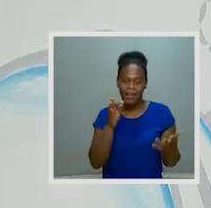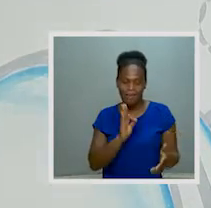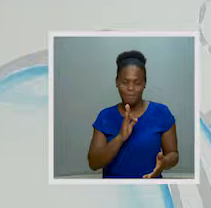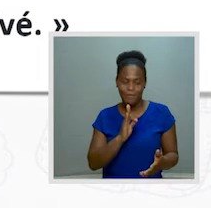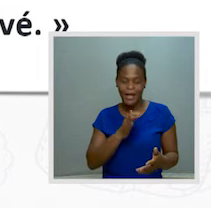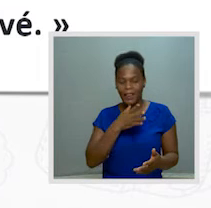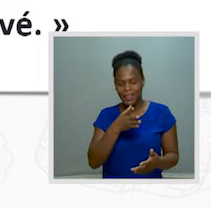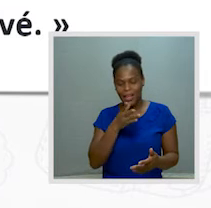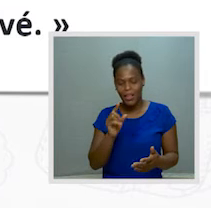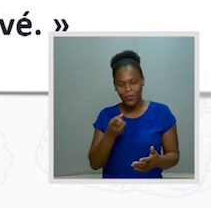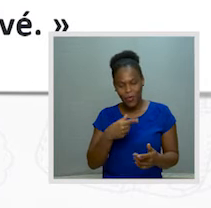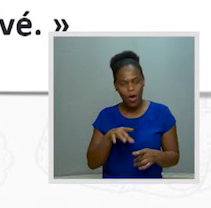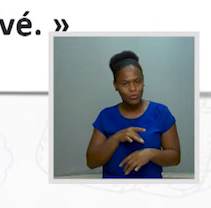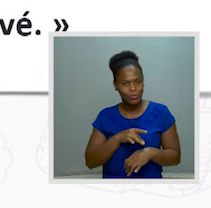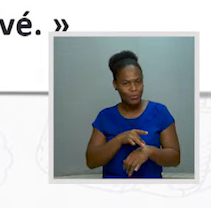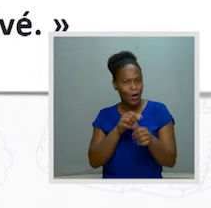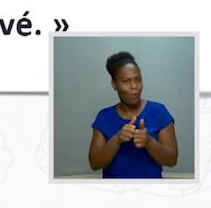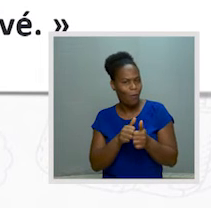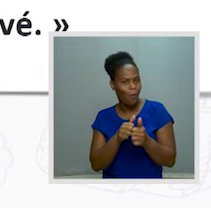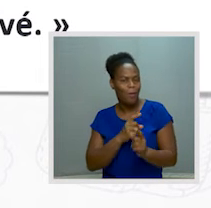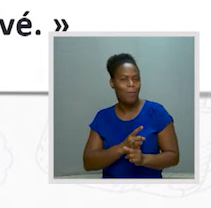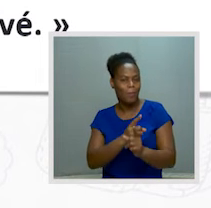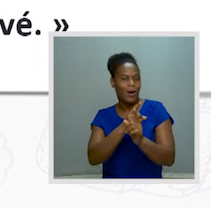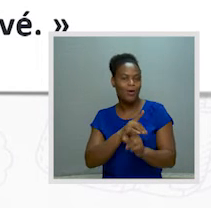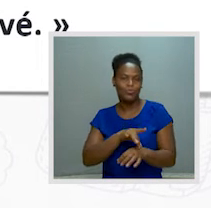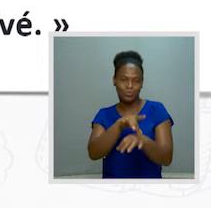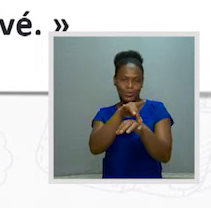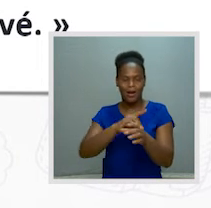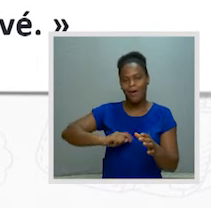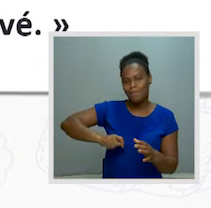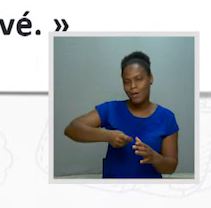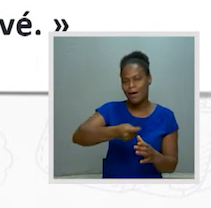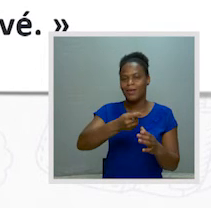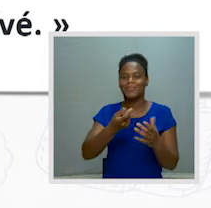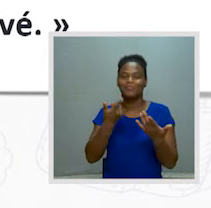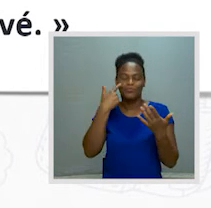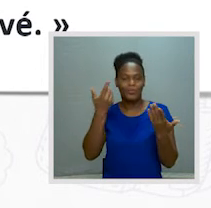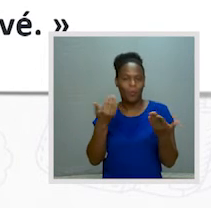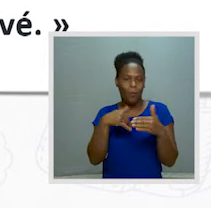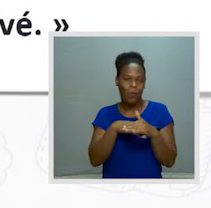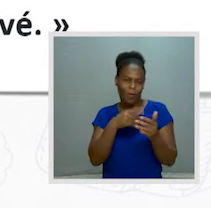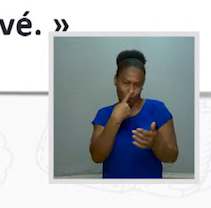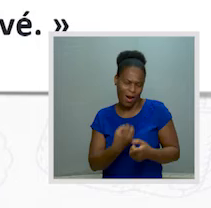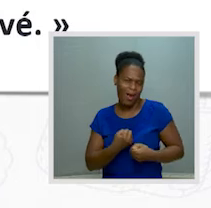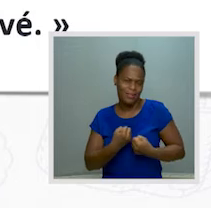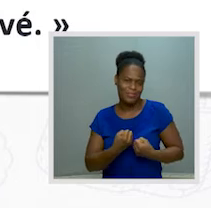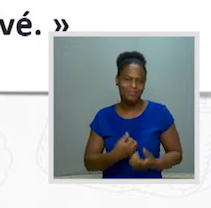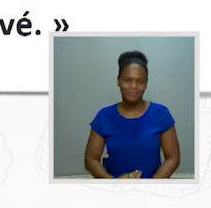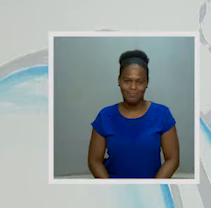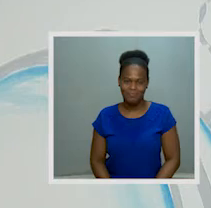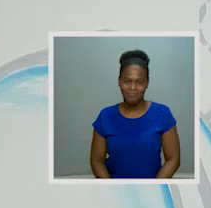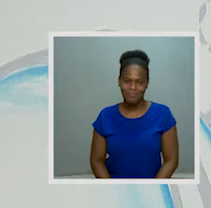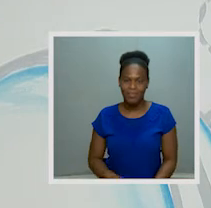F, qui dit « on les accompagne, on les pousse à garder le